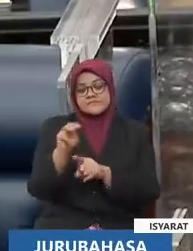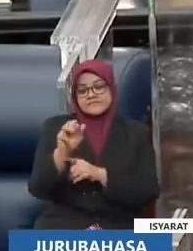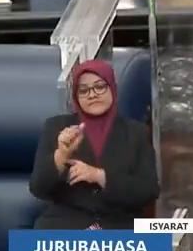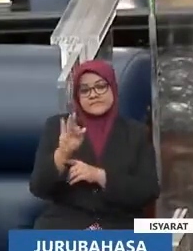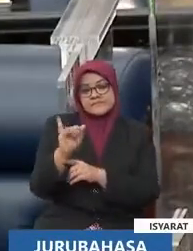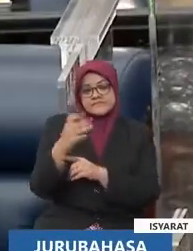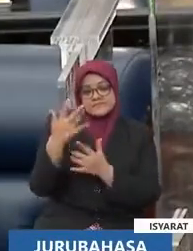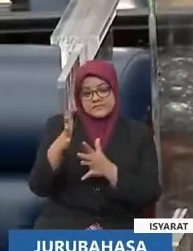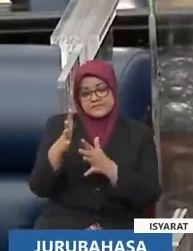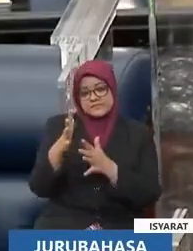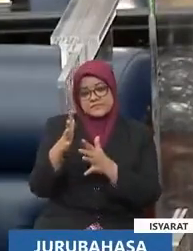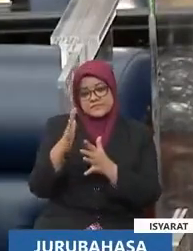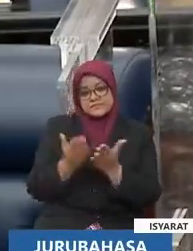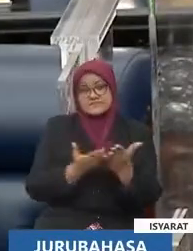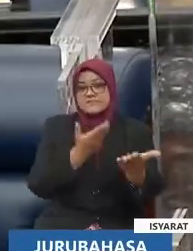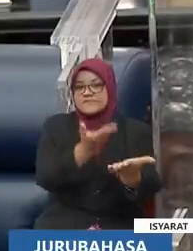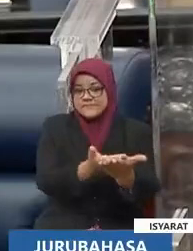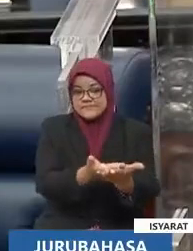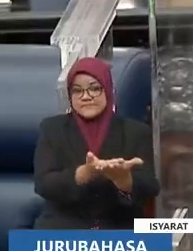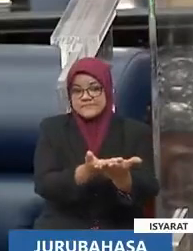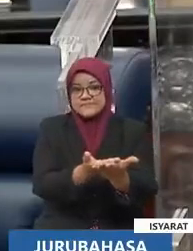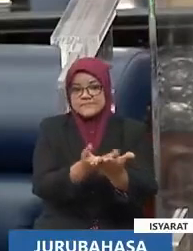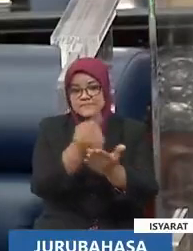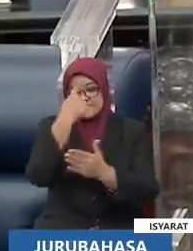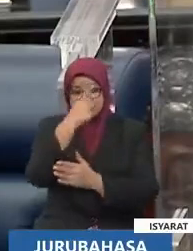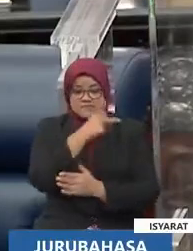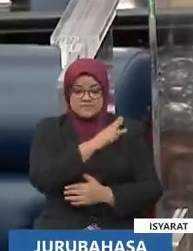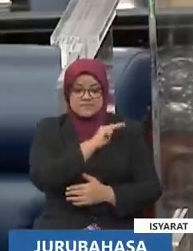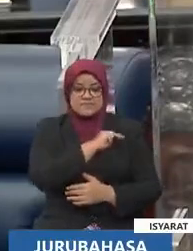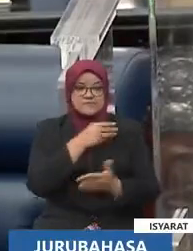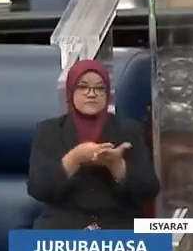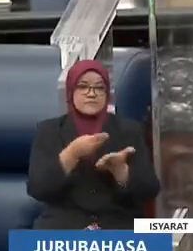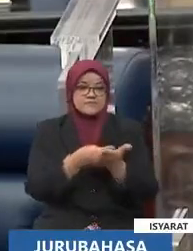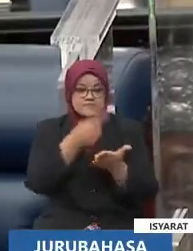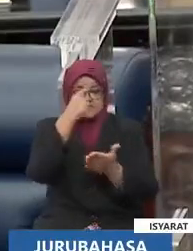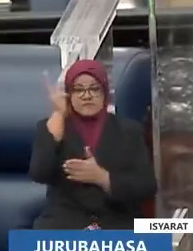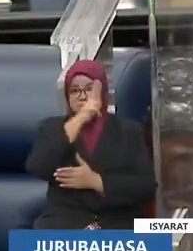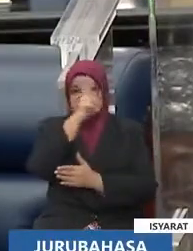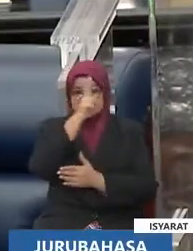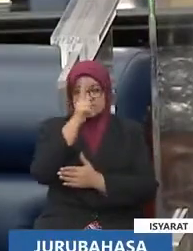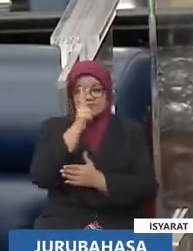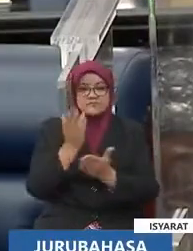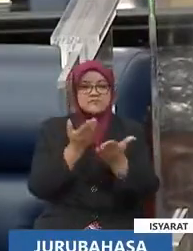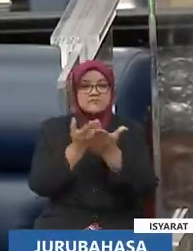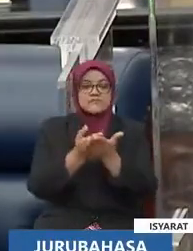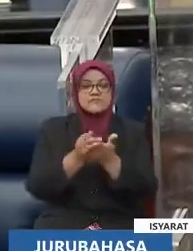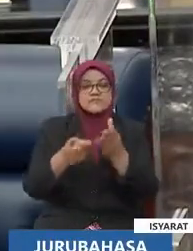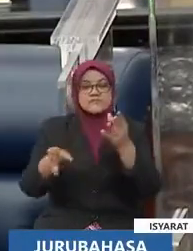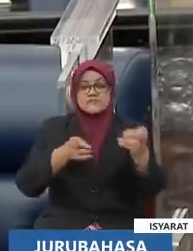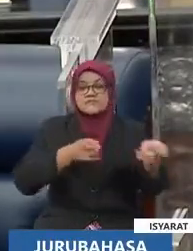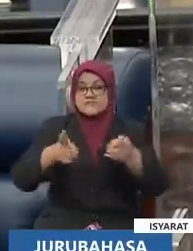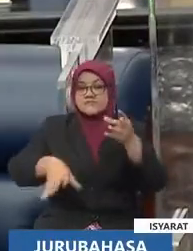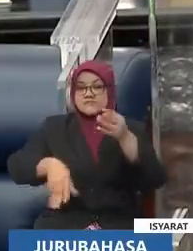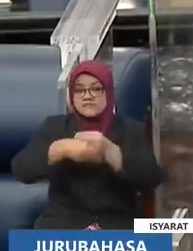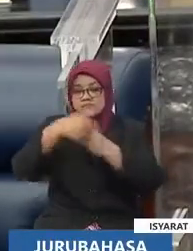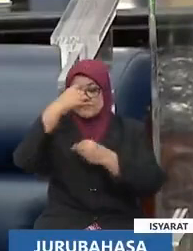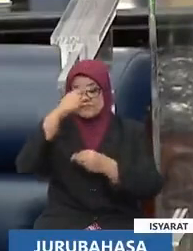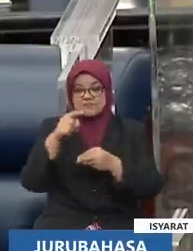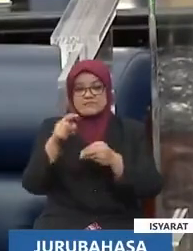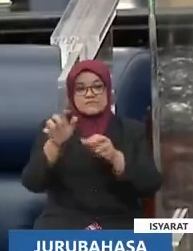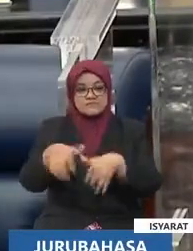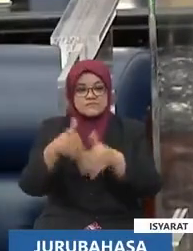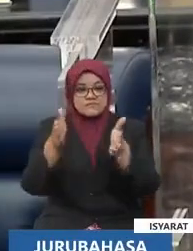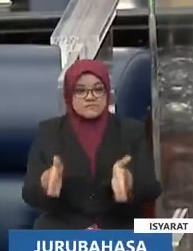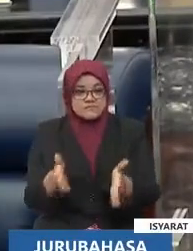Mavi juga telah mengumpulkan mengemukakan cadangan kepada kementerian keuangan untuk kerajaan menawarkan insentif tambahan kepada